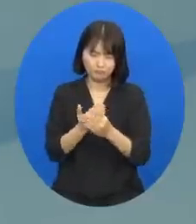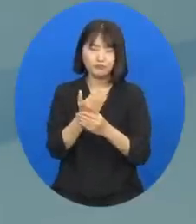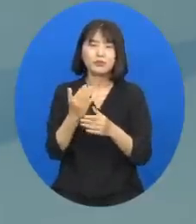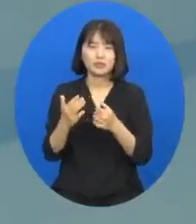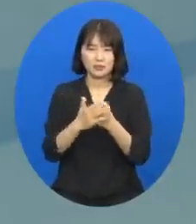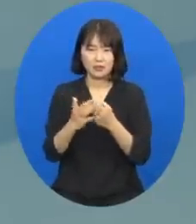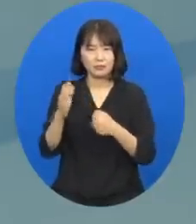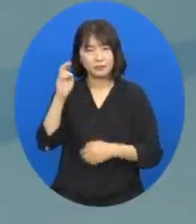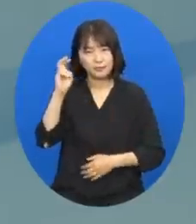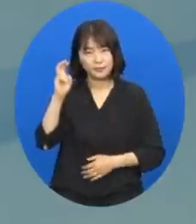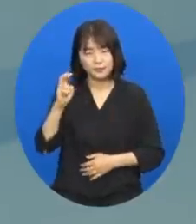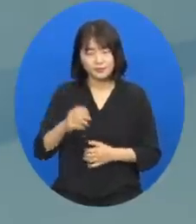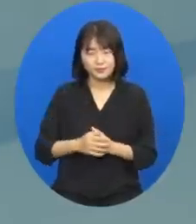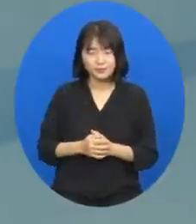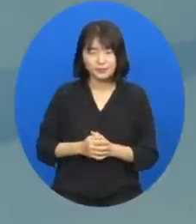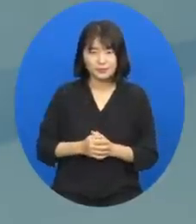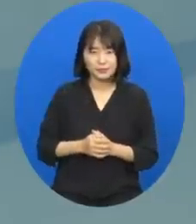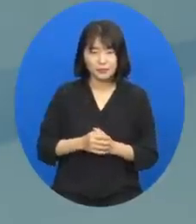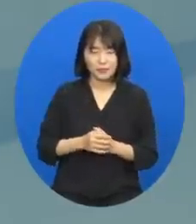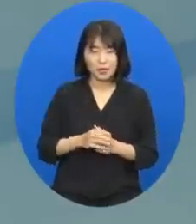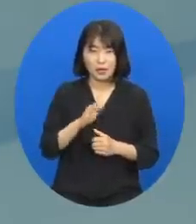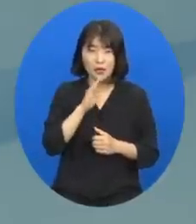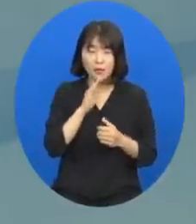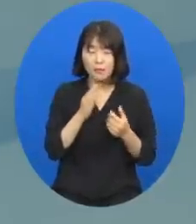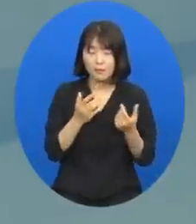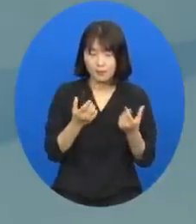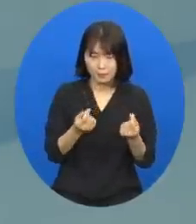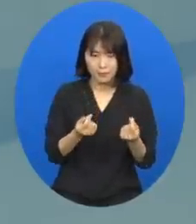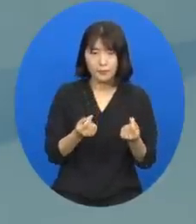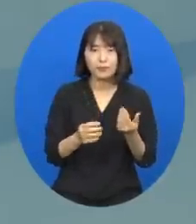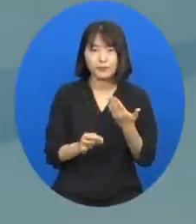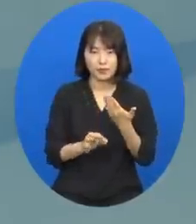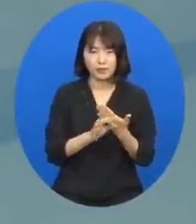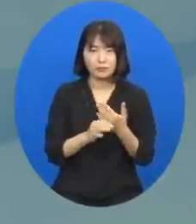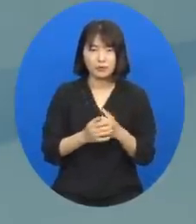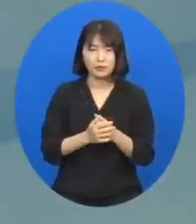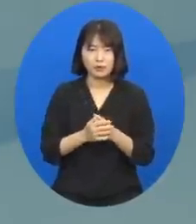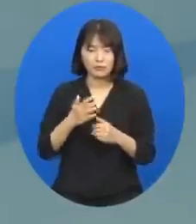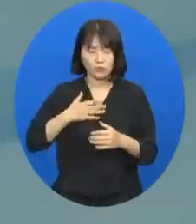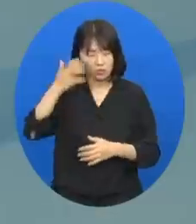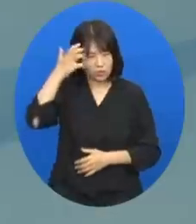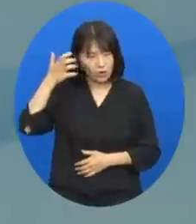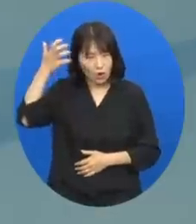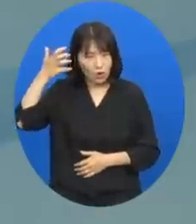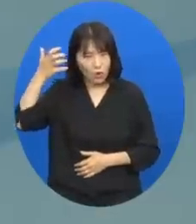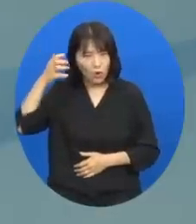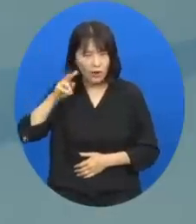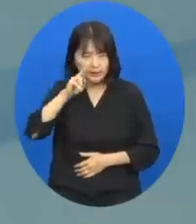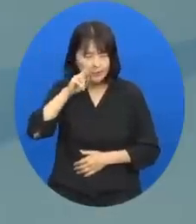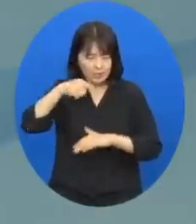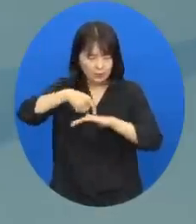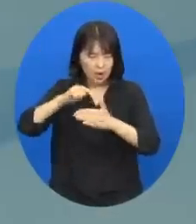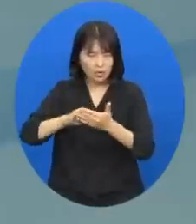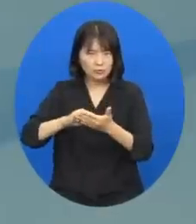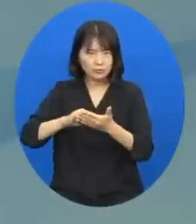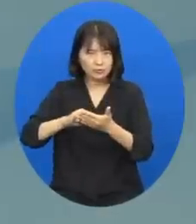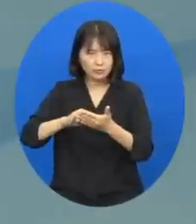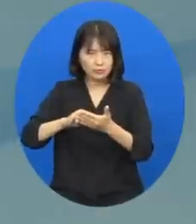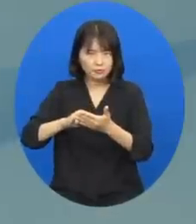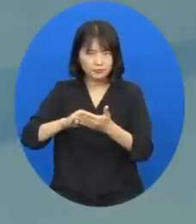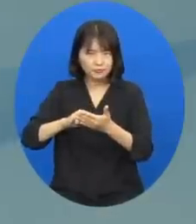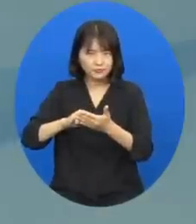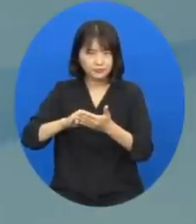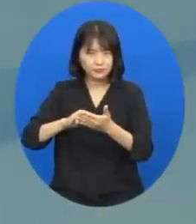자신이 그렇다고 한다면 벌써 우리의 영혼의 식 있음이 어느덧 심 투에서 서서히 우리 영혼을 죽이고